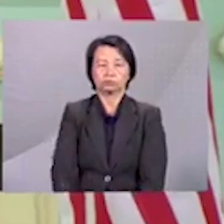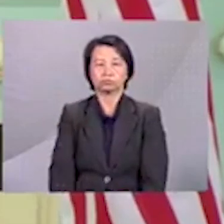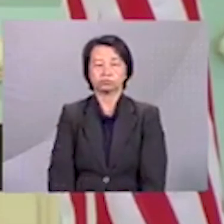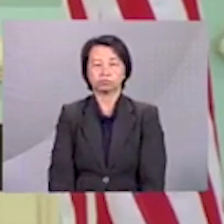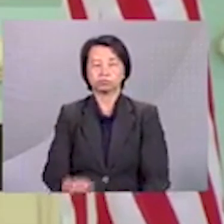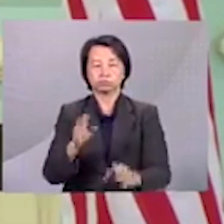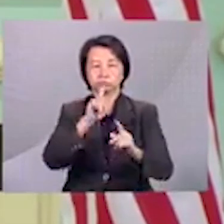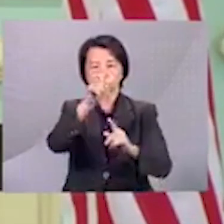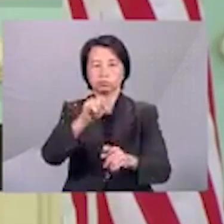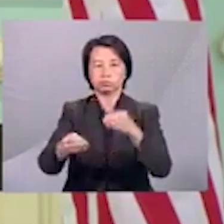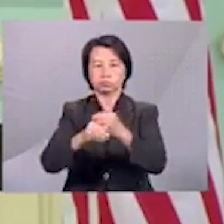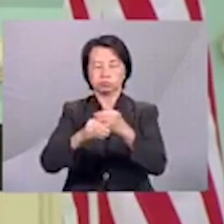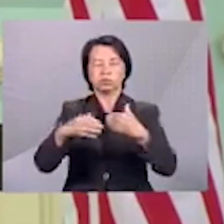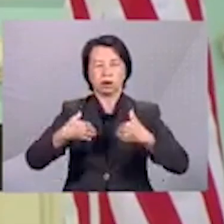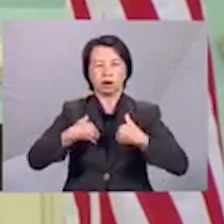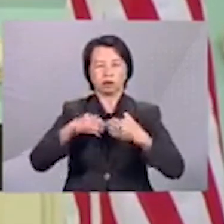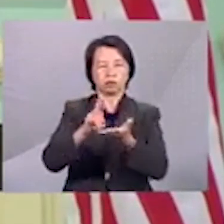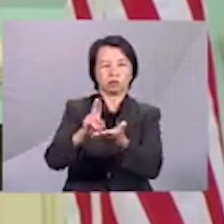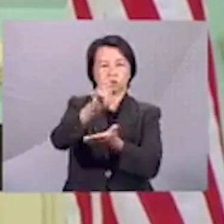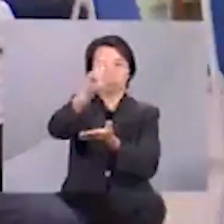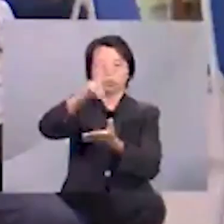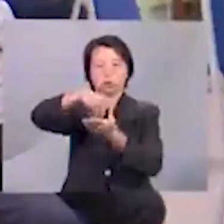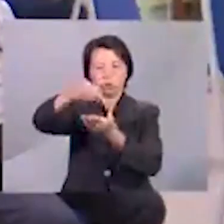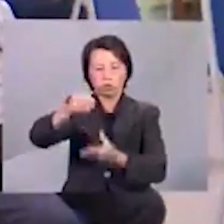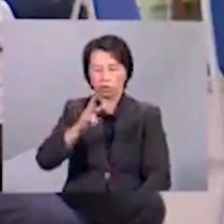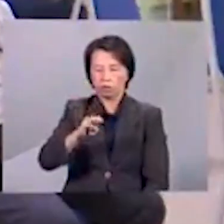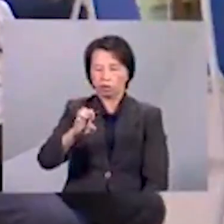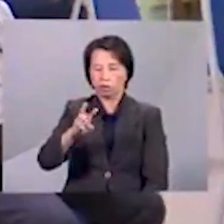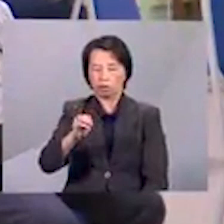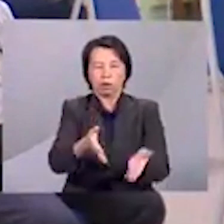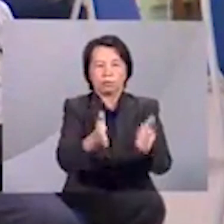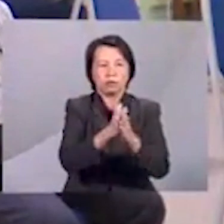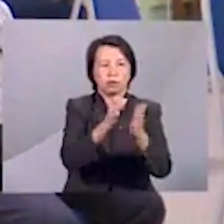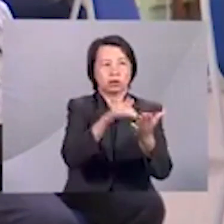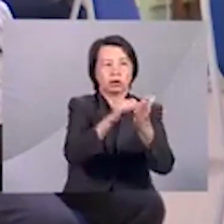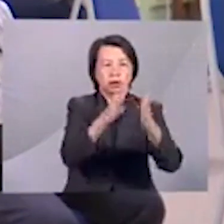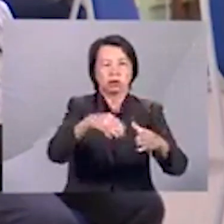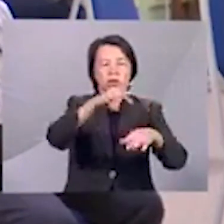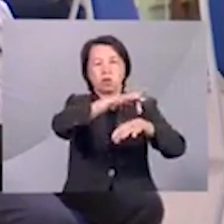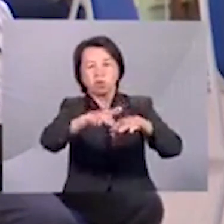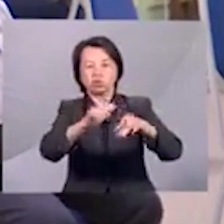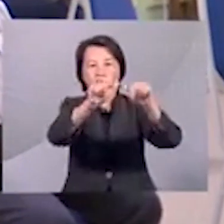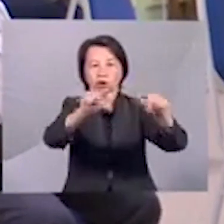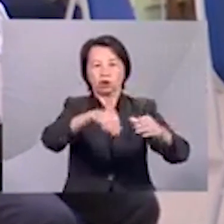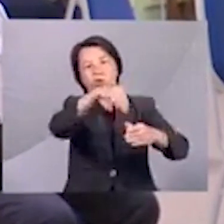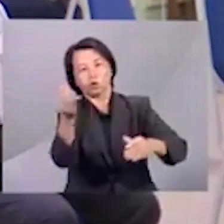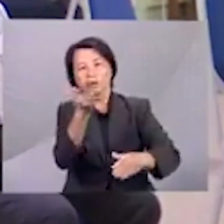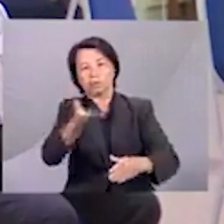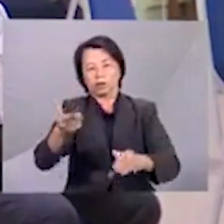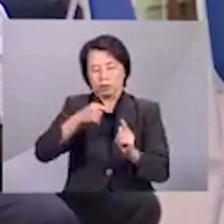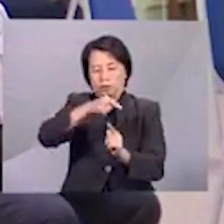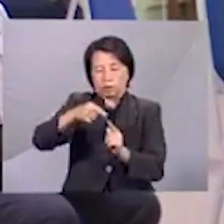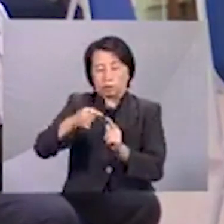Soalan tambahan saya, terdapat aduan beberapa universiti keluarkan memo minta pelajar kosongkan dom dan mengeluarkan barangan mereka pada